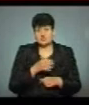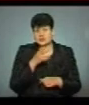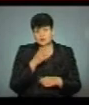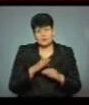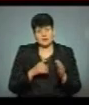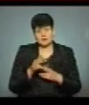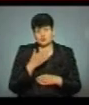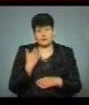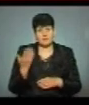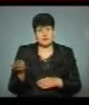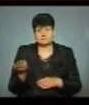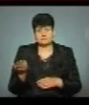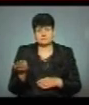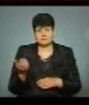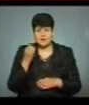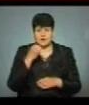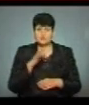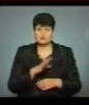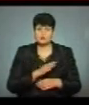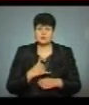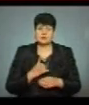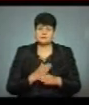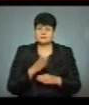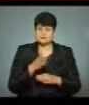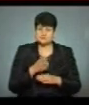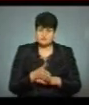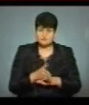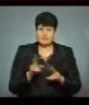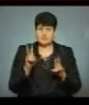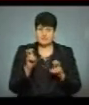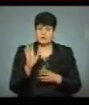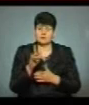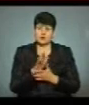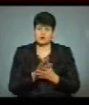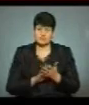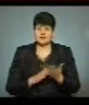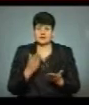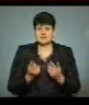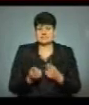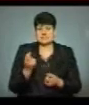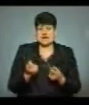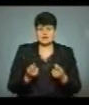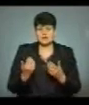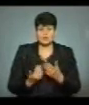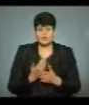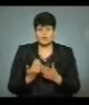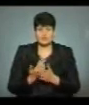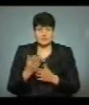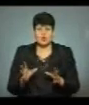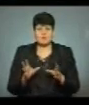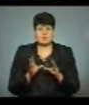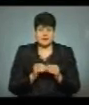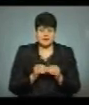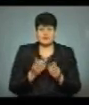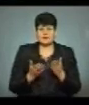практично вже нема. Я вам дякую, що були гостем нашої студії. Тему будемо продовжувати, якщо з'являться нові новини щодо об'єднання, так,